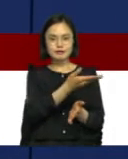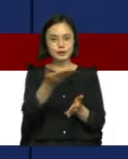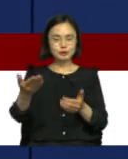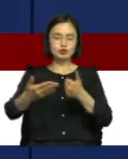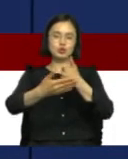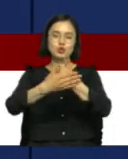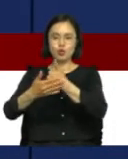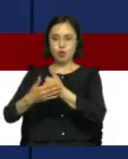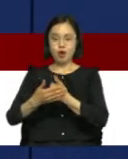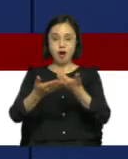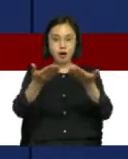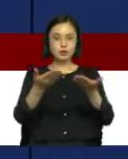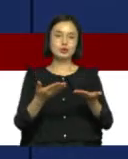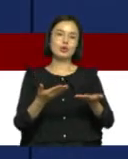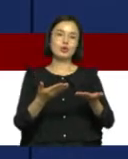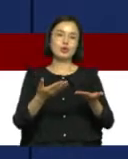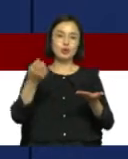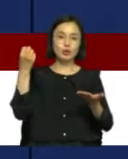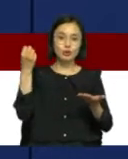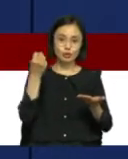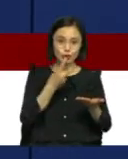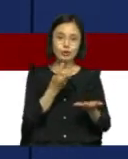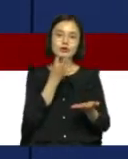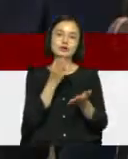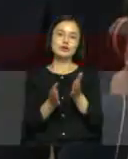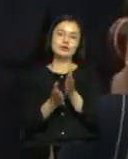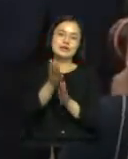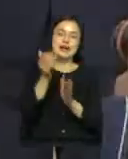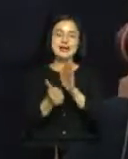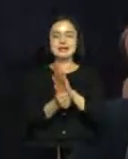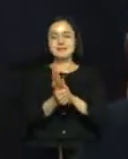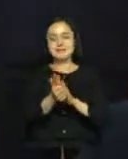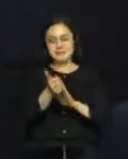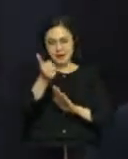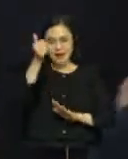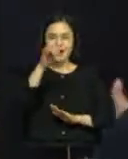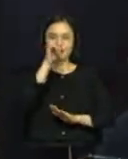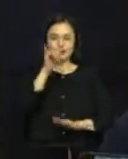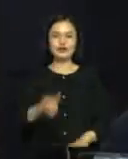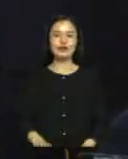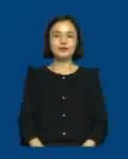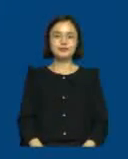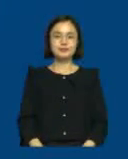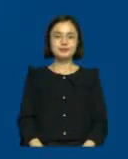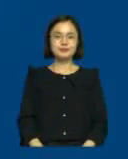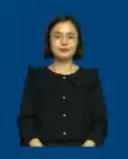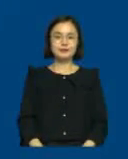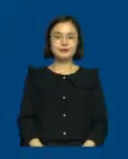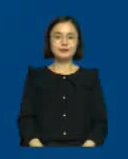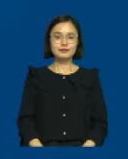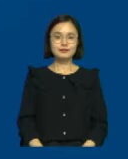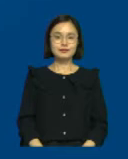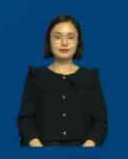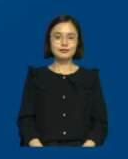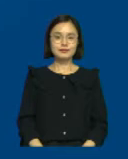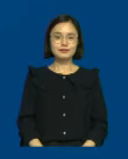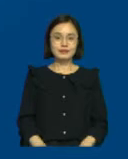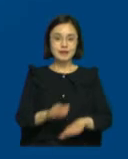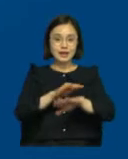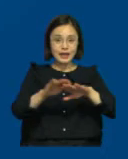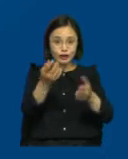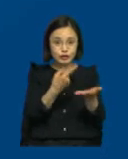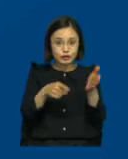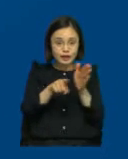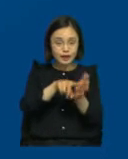소울에 미래에 대한 희망이 소리여 있습니다 박 시장이 해결을 약속한 5가지 민생 문제는 첫째